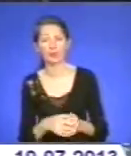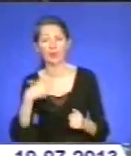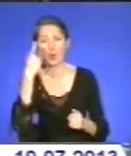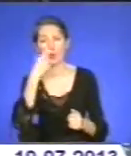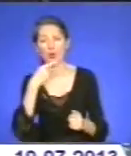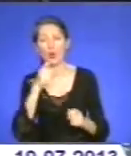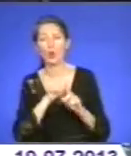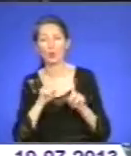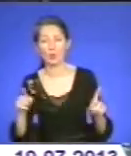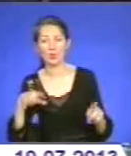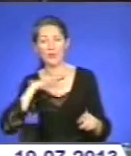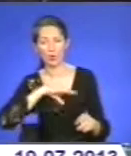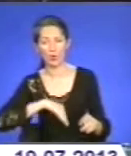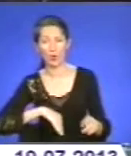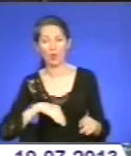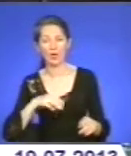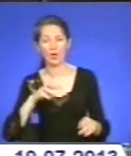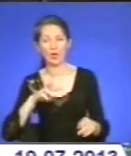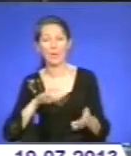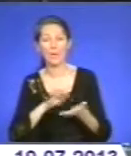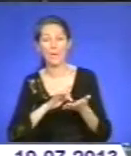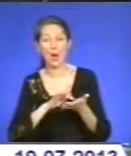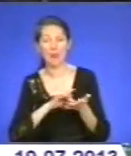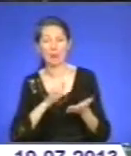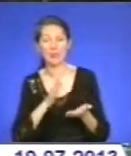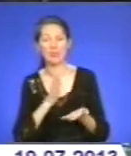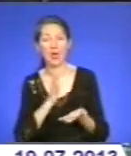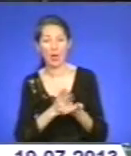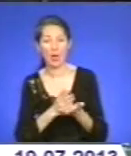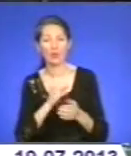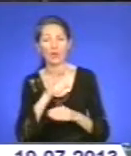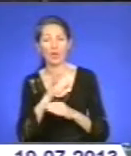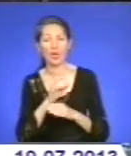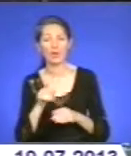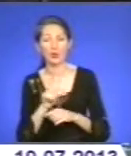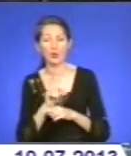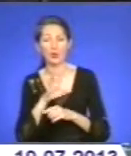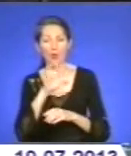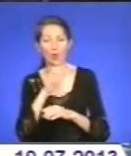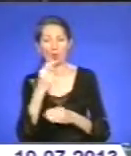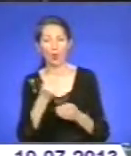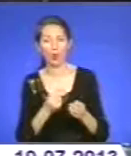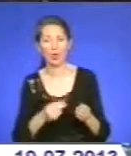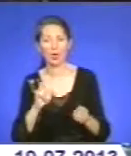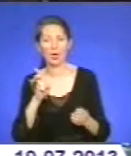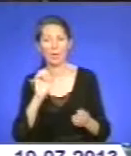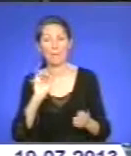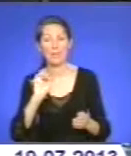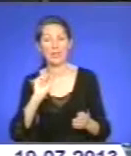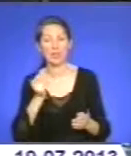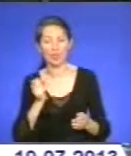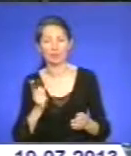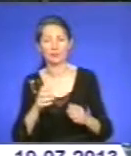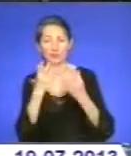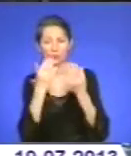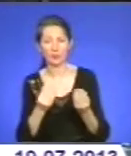Особливий духовний магнетизм мають світлини тернопільського фотохудожника Михайла Бенча. Днями в Українському домі «Перемога» відкрили